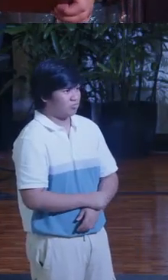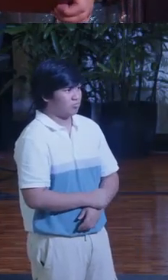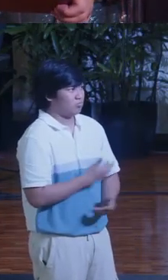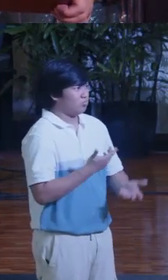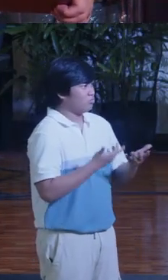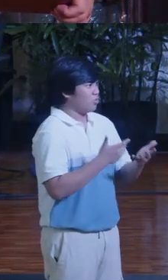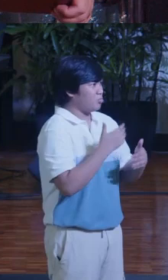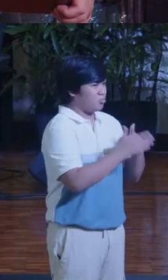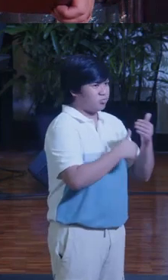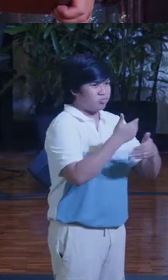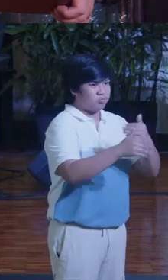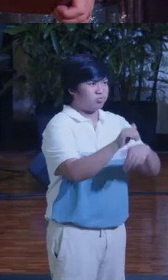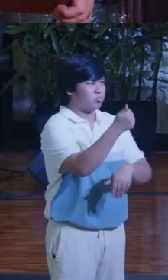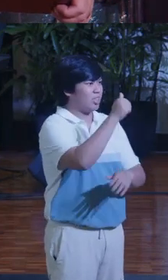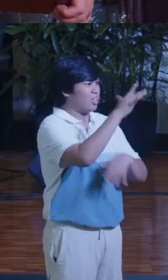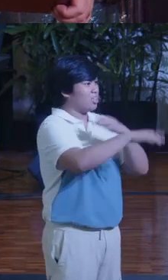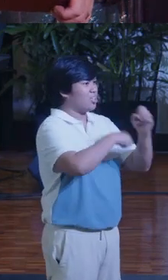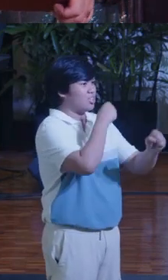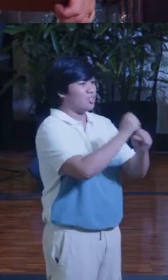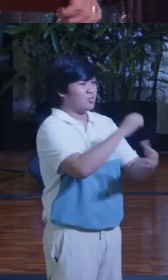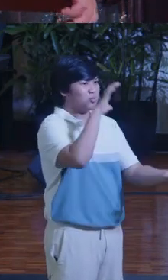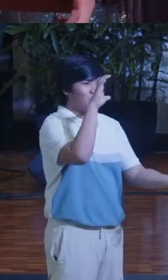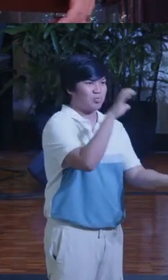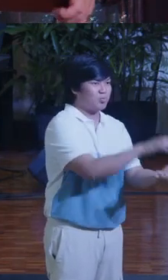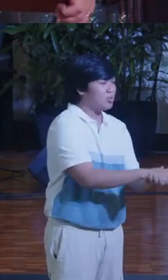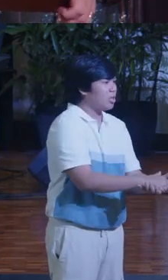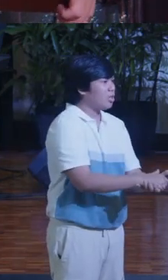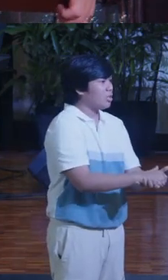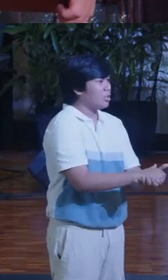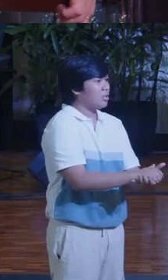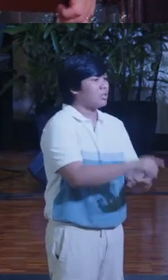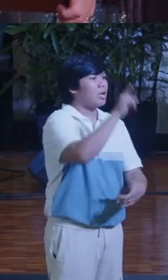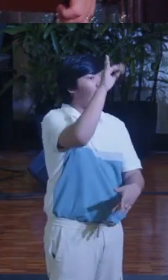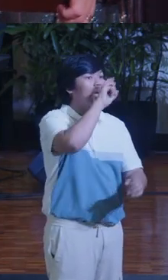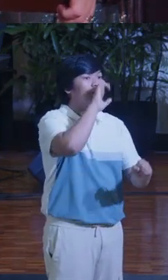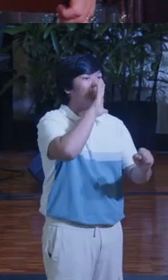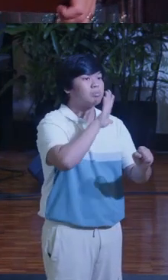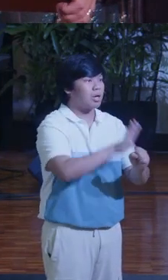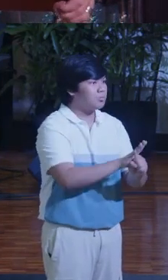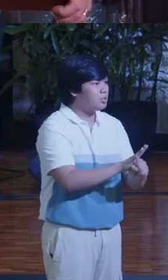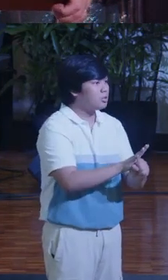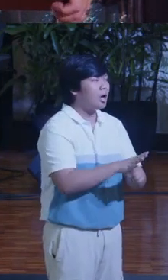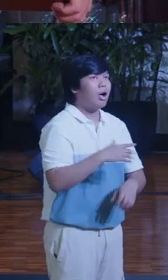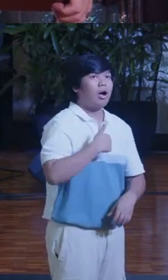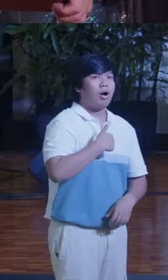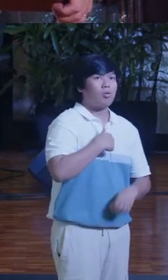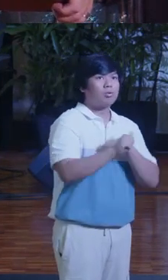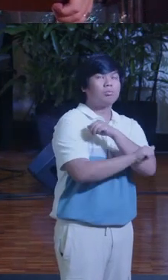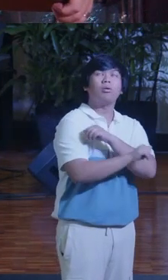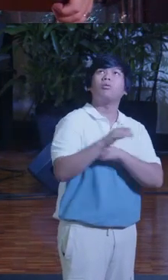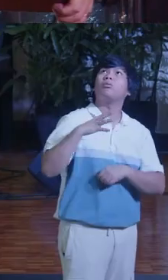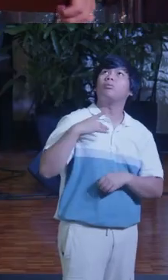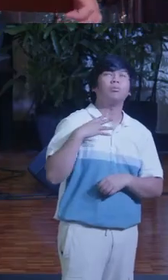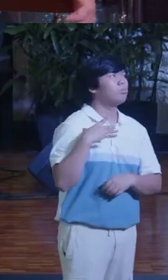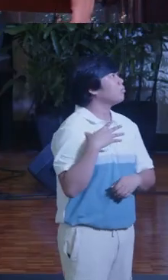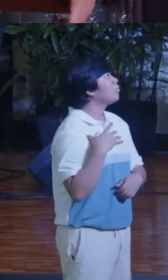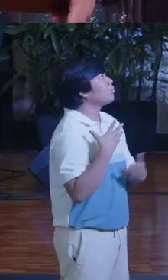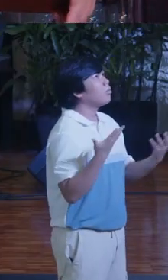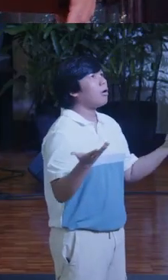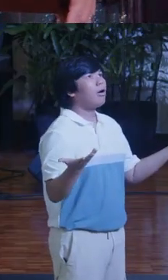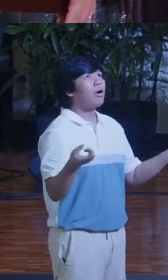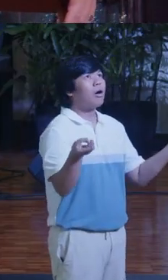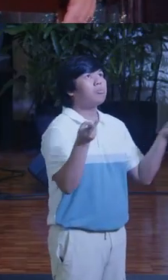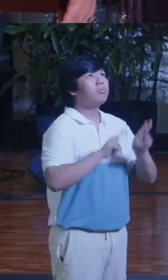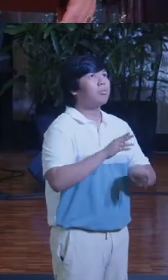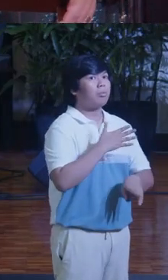10 taon from the first promise in Genesis 12. No? Si Abraham po ay nasa